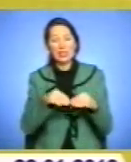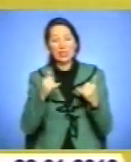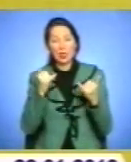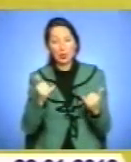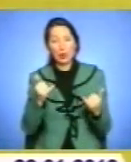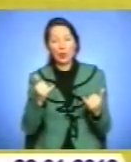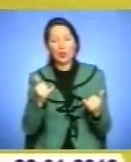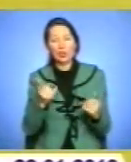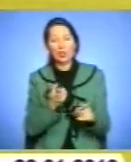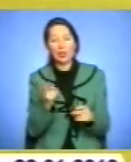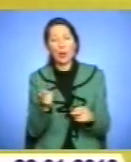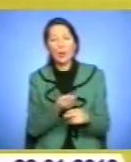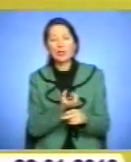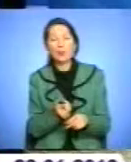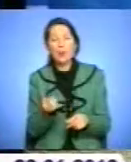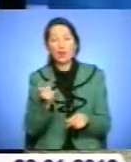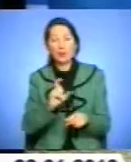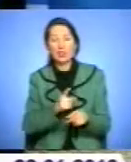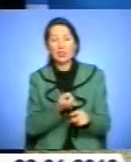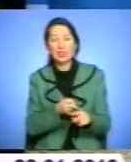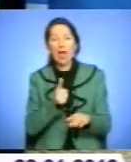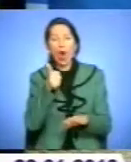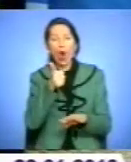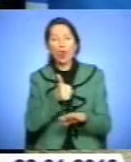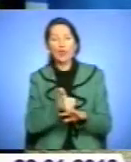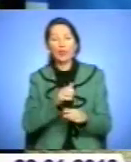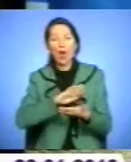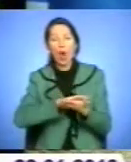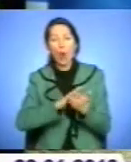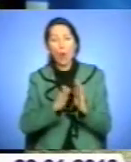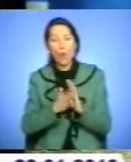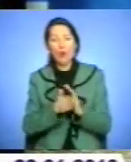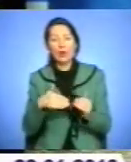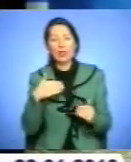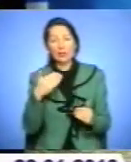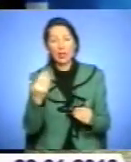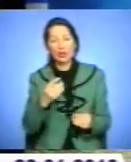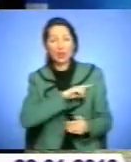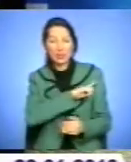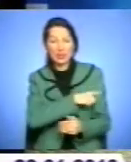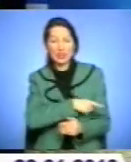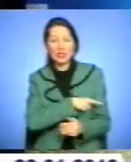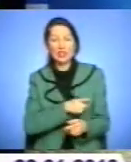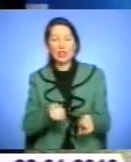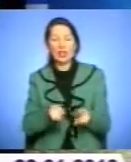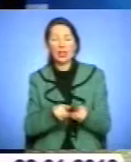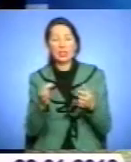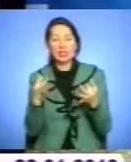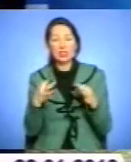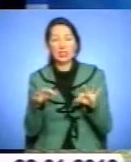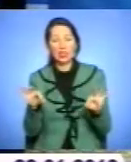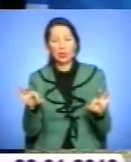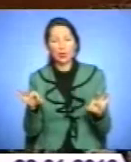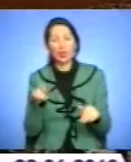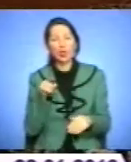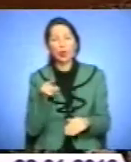без перебільшення – це головна умова нашої сили та незалежності.